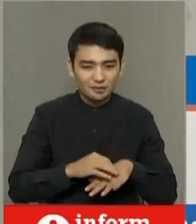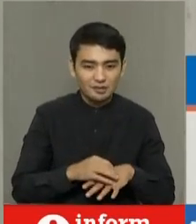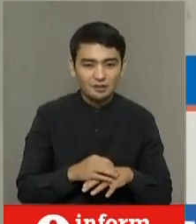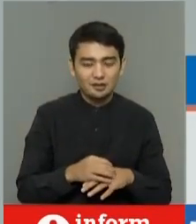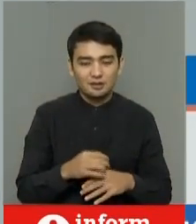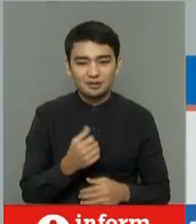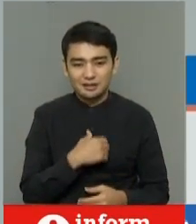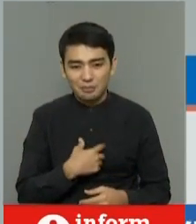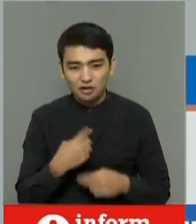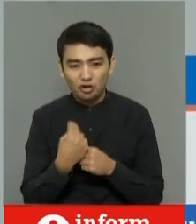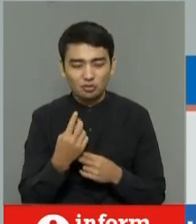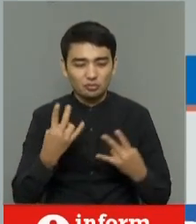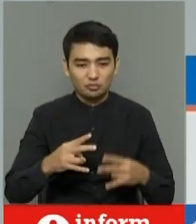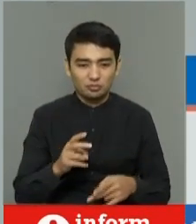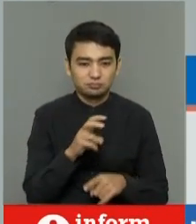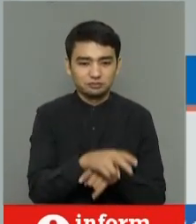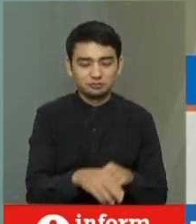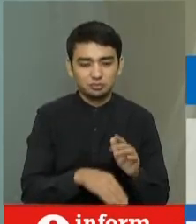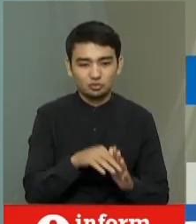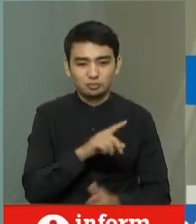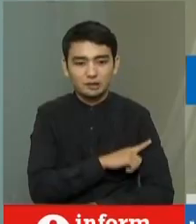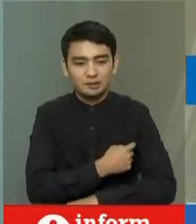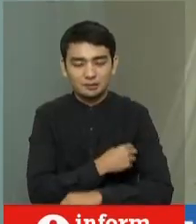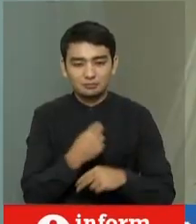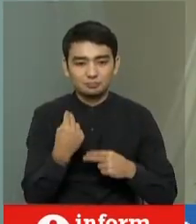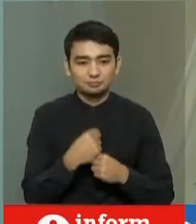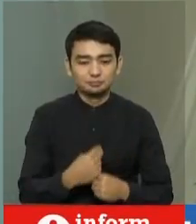не заниматься самолечением. Валентина Леонова, Алексей Михеев, Информбюро Павлодарской области.